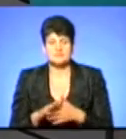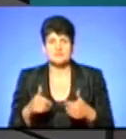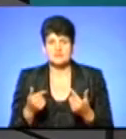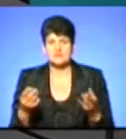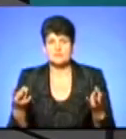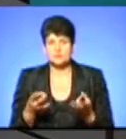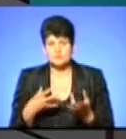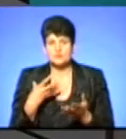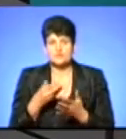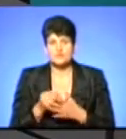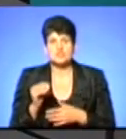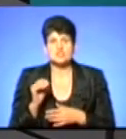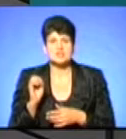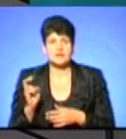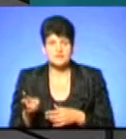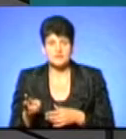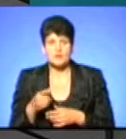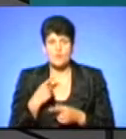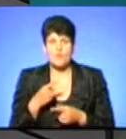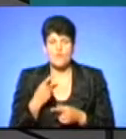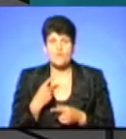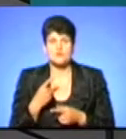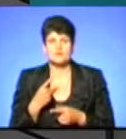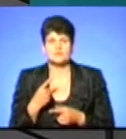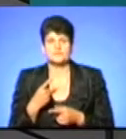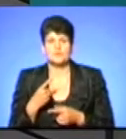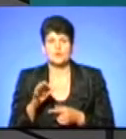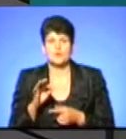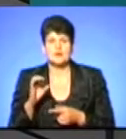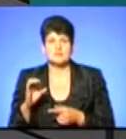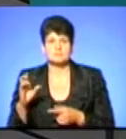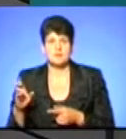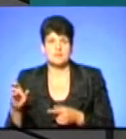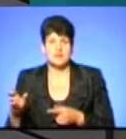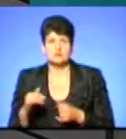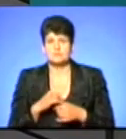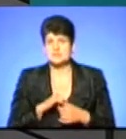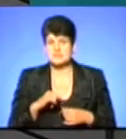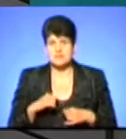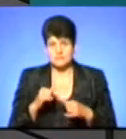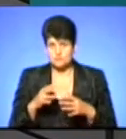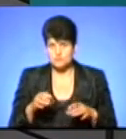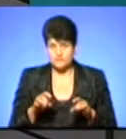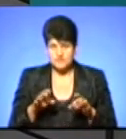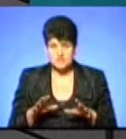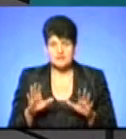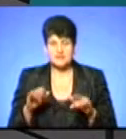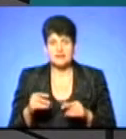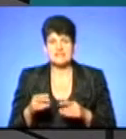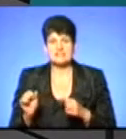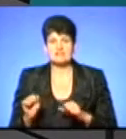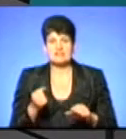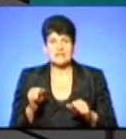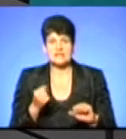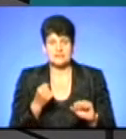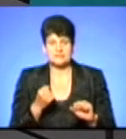до свого ЖЕКу, скажімо так, як говорять в народі, чи ОСББ, і якщо ми не можемо самостійно щось вирішити, нехай двірники,